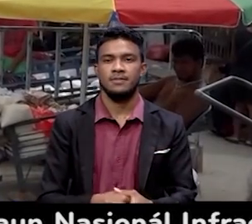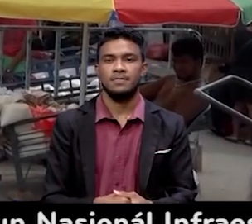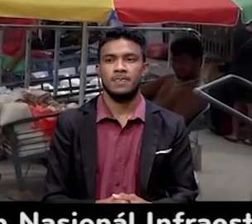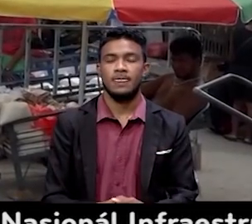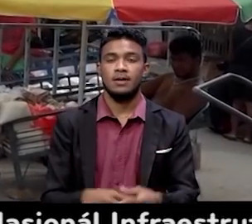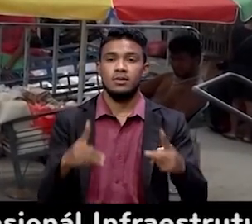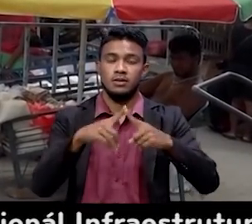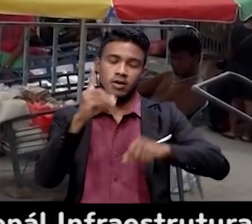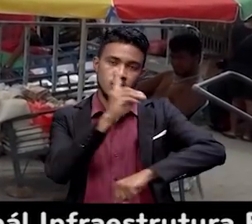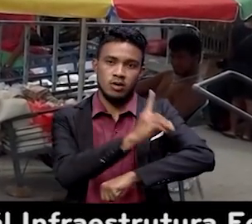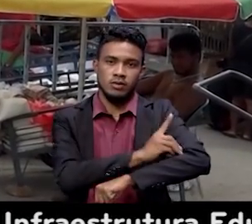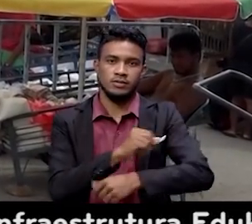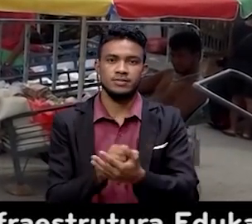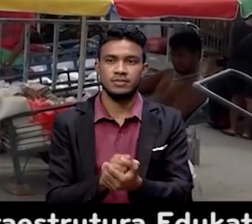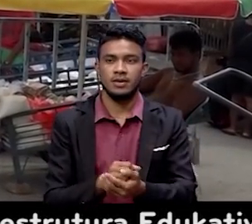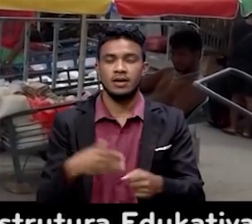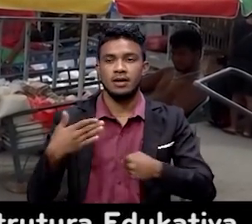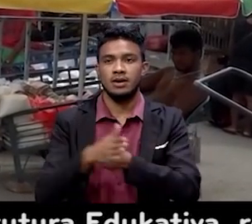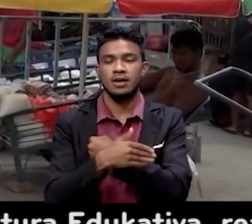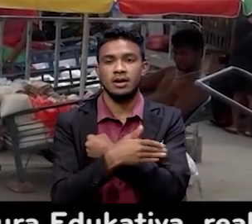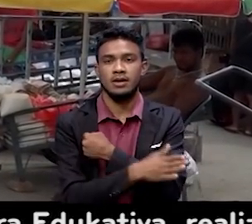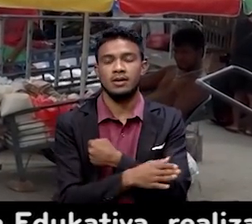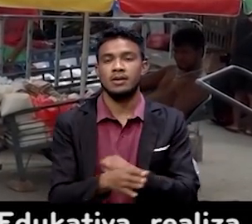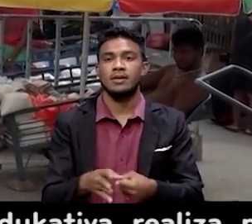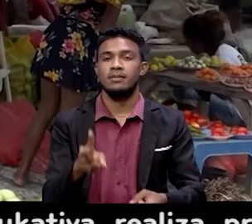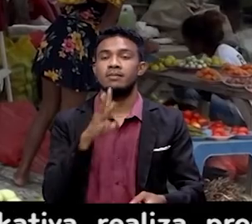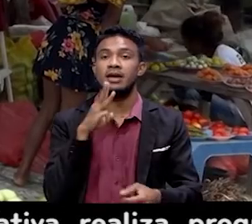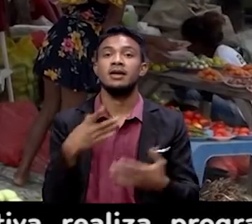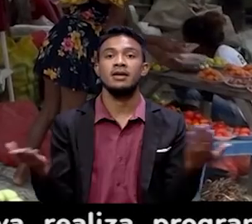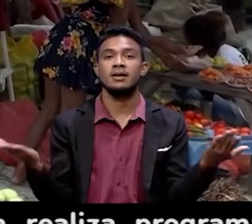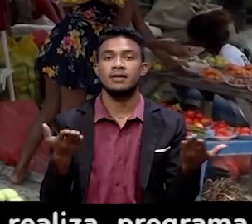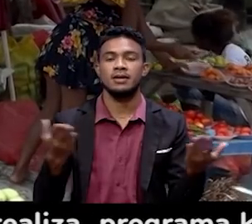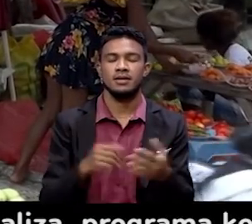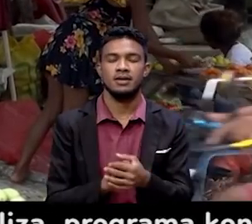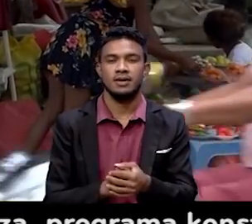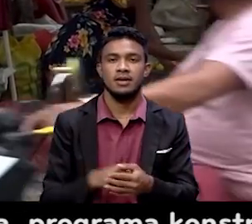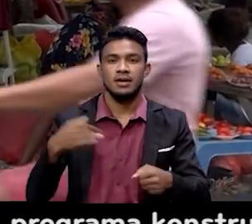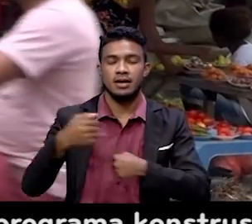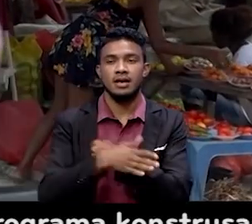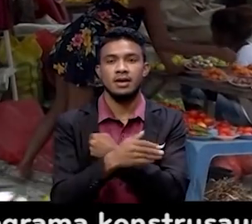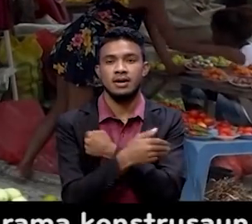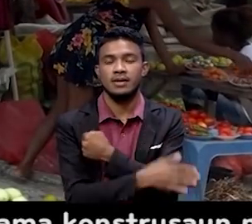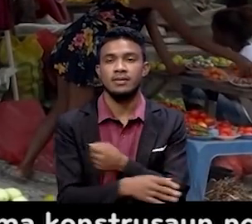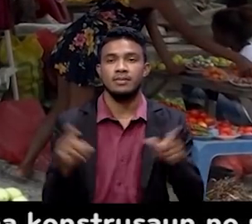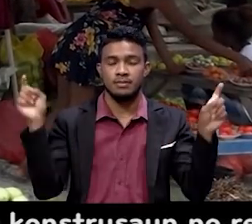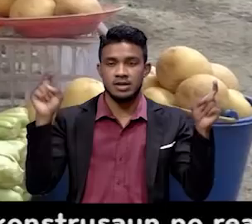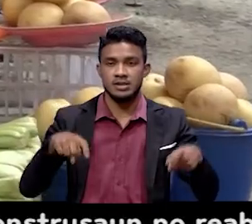Ohin loro, ikan bene e ne be. Ikan se precisa be kalai.